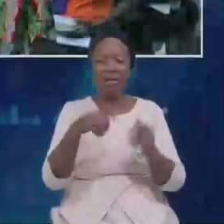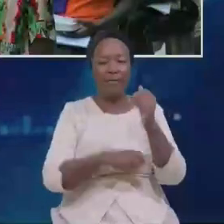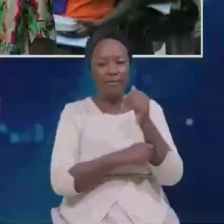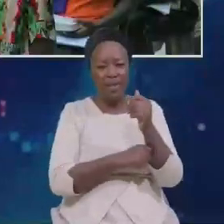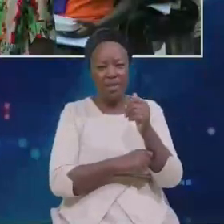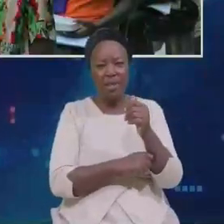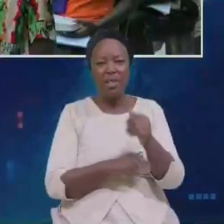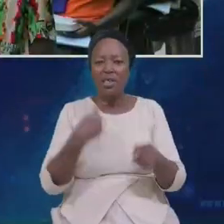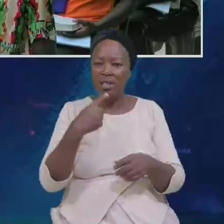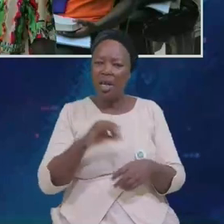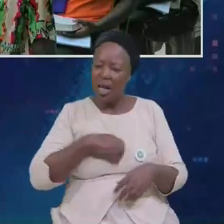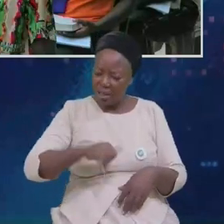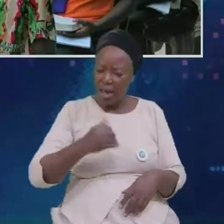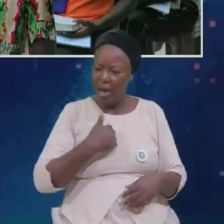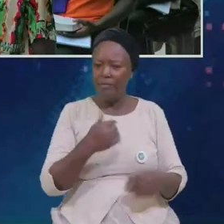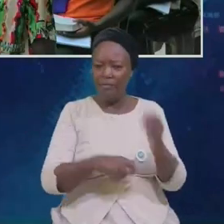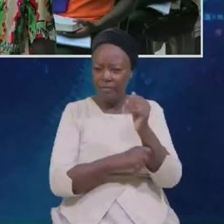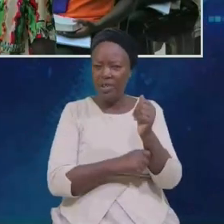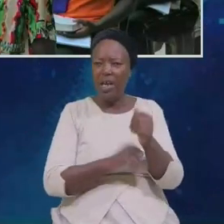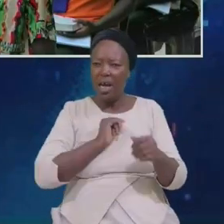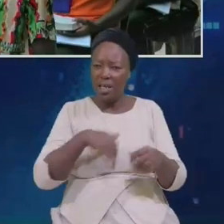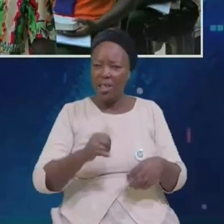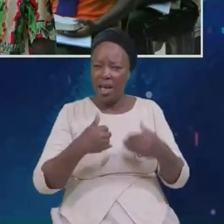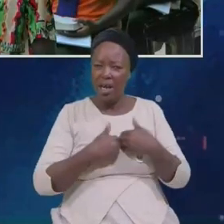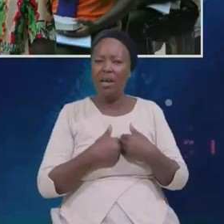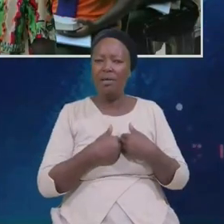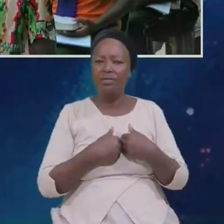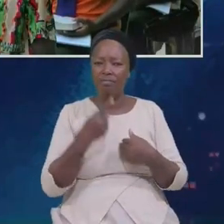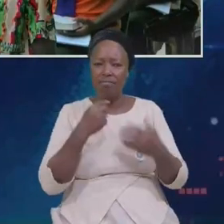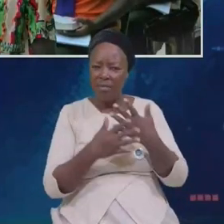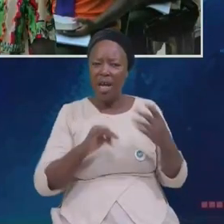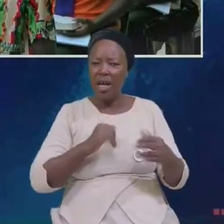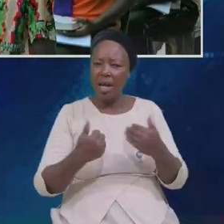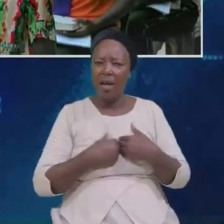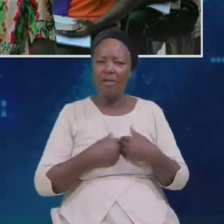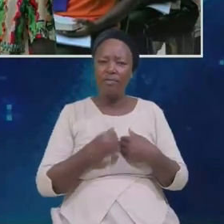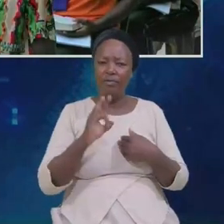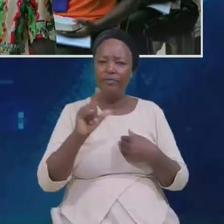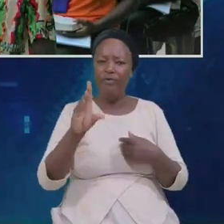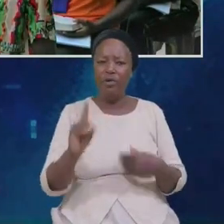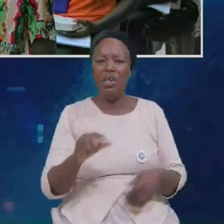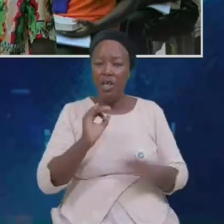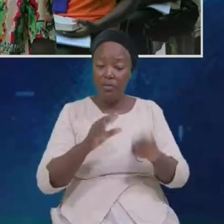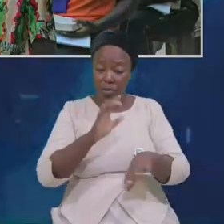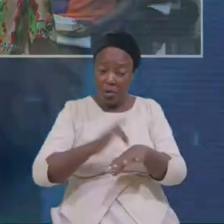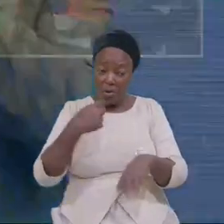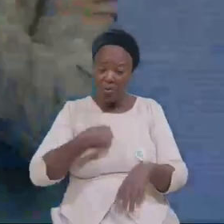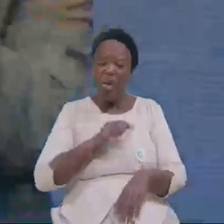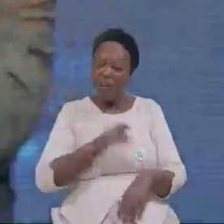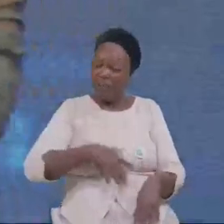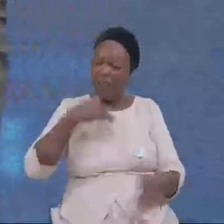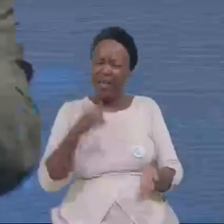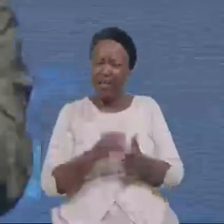il dit, j'ai toujours la chair des sentiments. Si me touche, je le ressens.